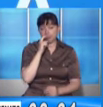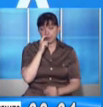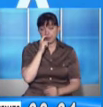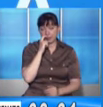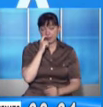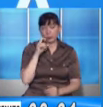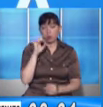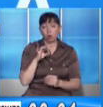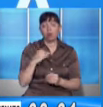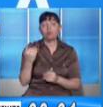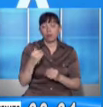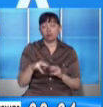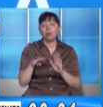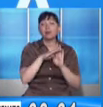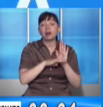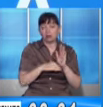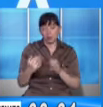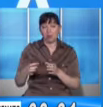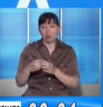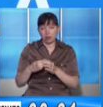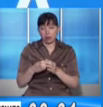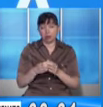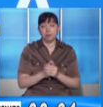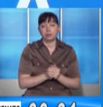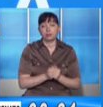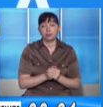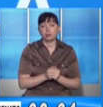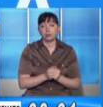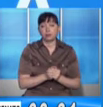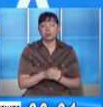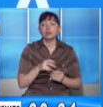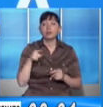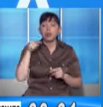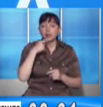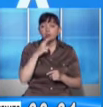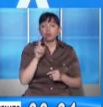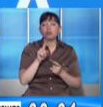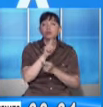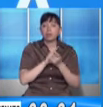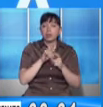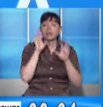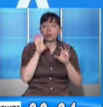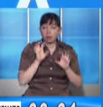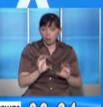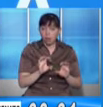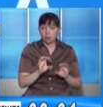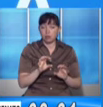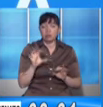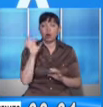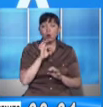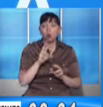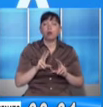spre platforma electorală a acestui partid, în care se spune că modificarea legislației în